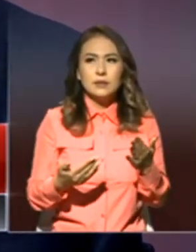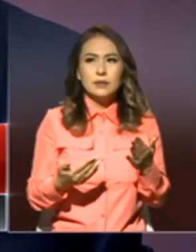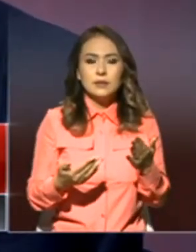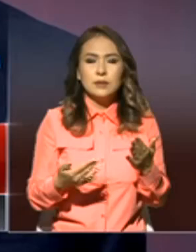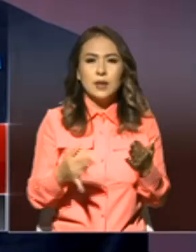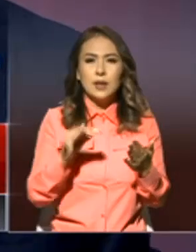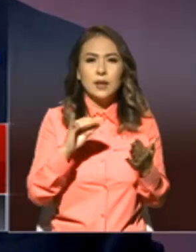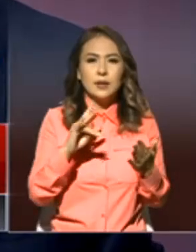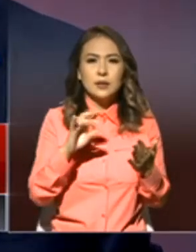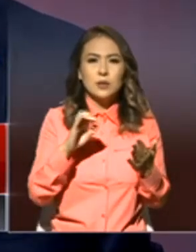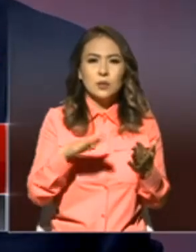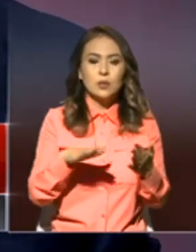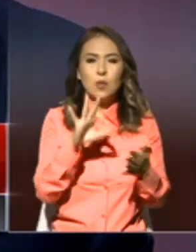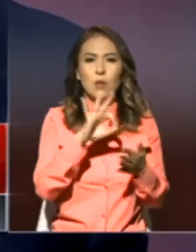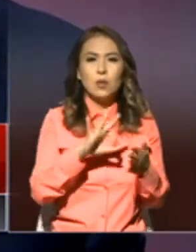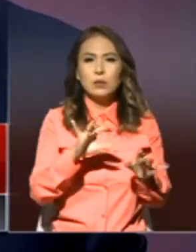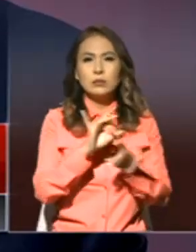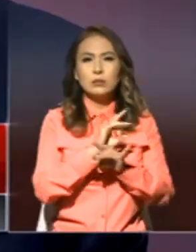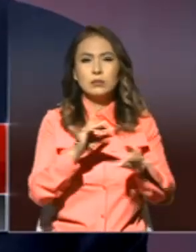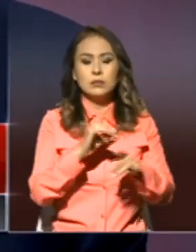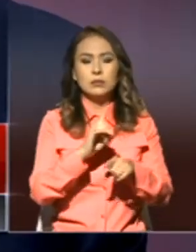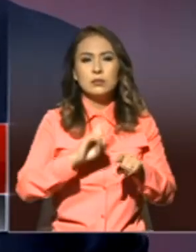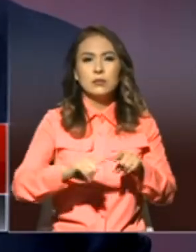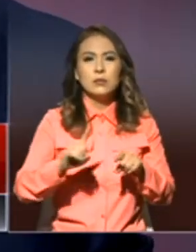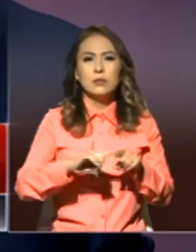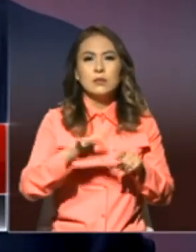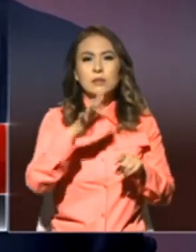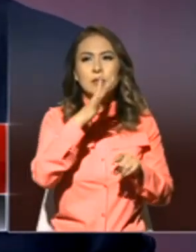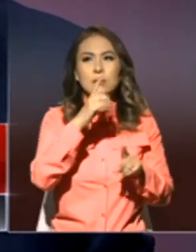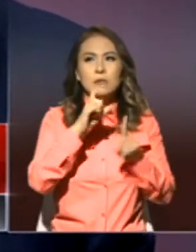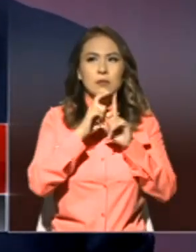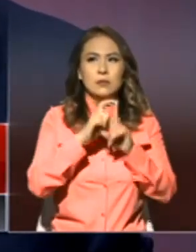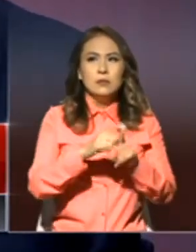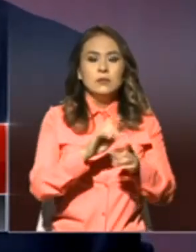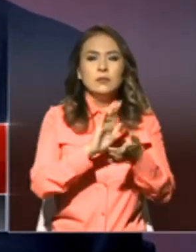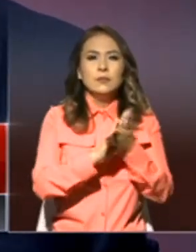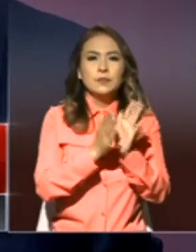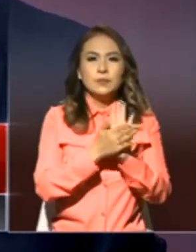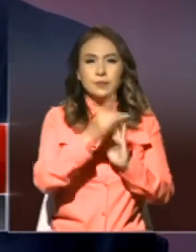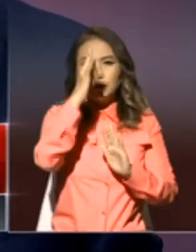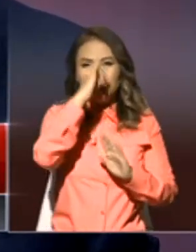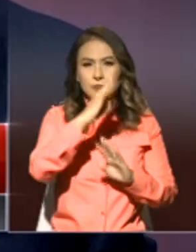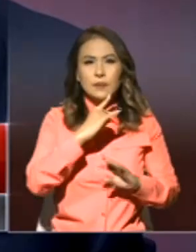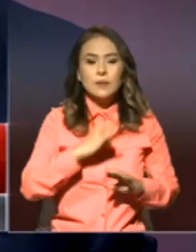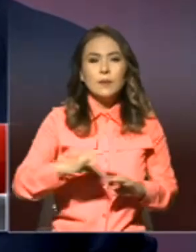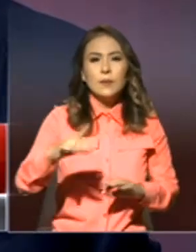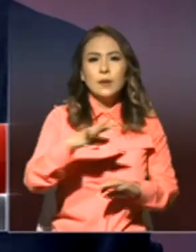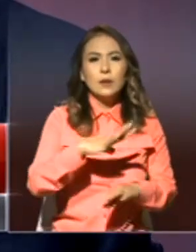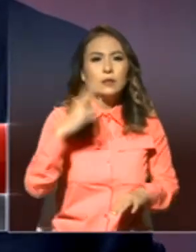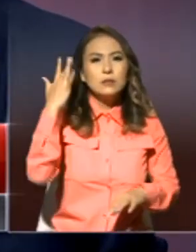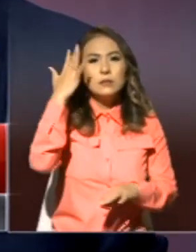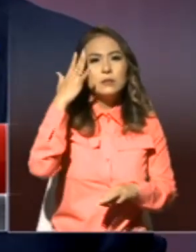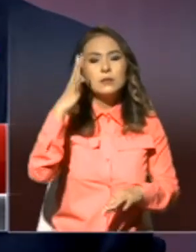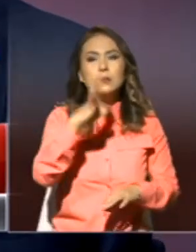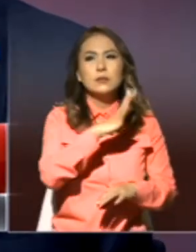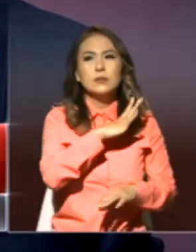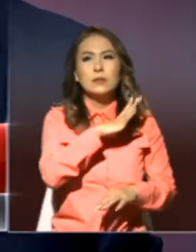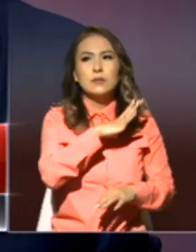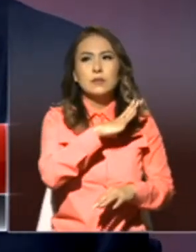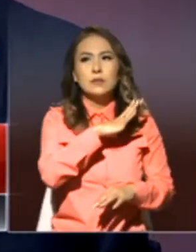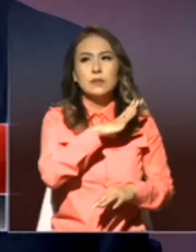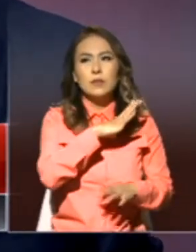жаңағы институт болу жөнінде жаңа алдыңғы сөзінде айтып кеттім. Ол болу үшін Қазақстан Республикасы жаңа Мақсат мырза бір сөзінде айтып кетті.